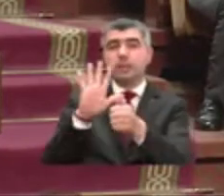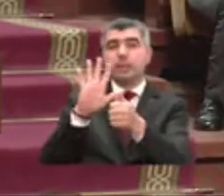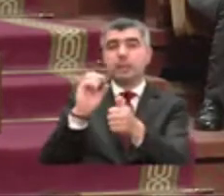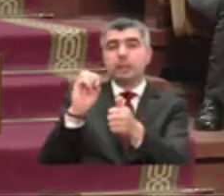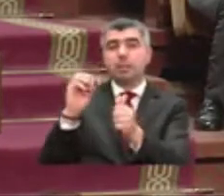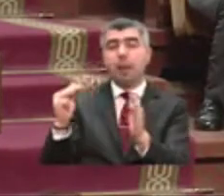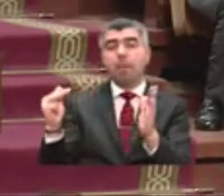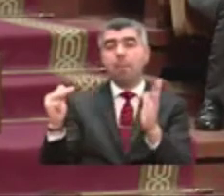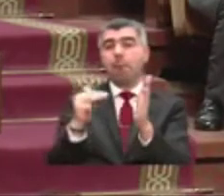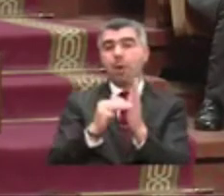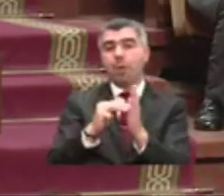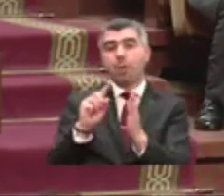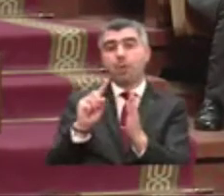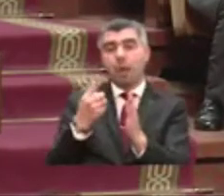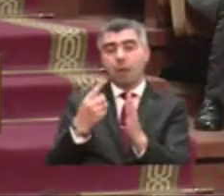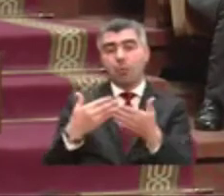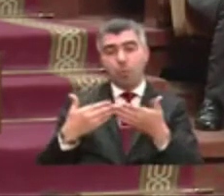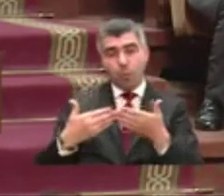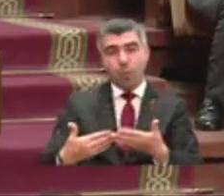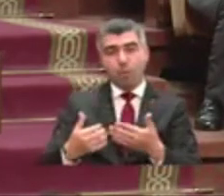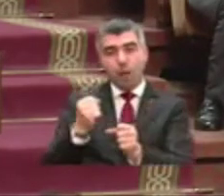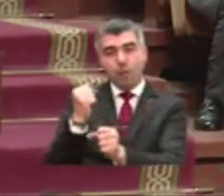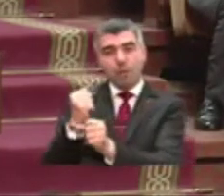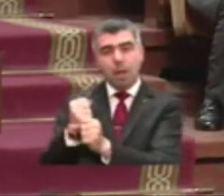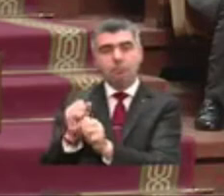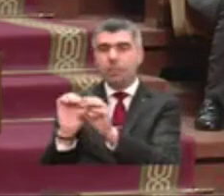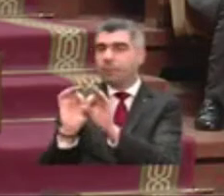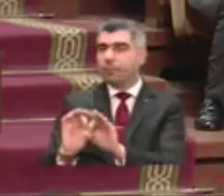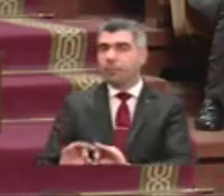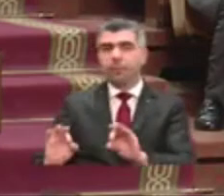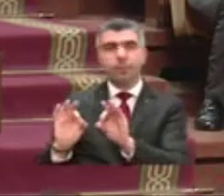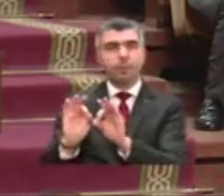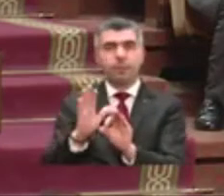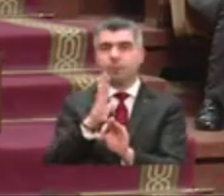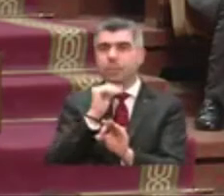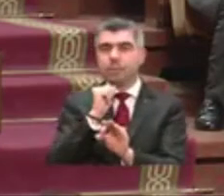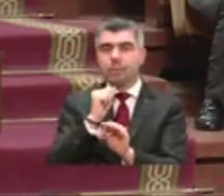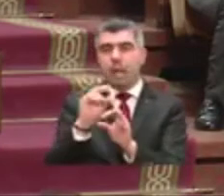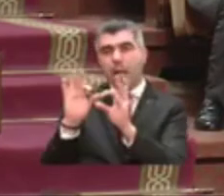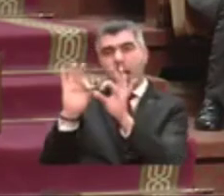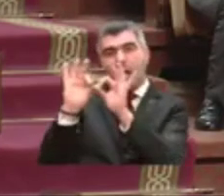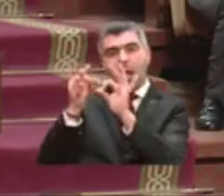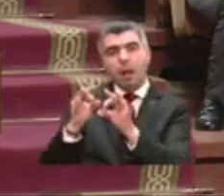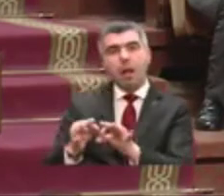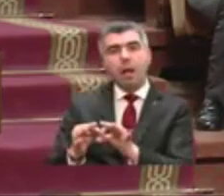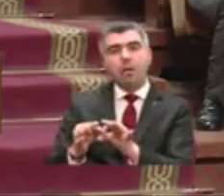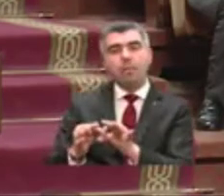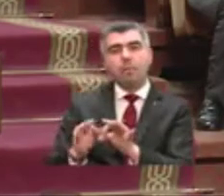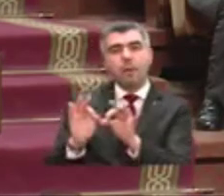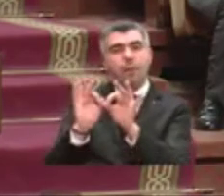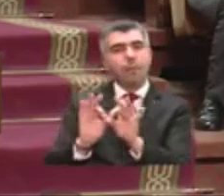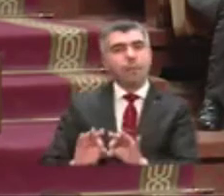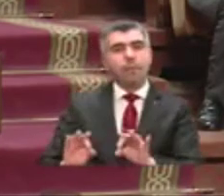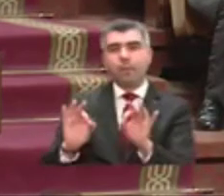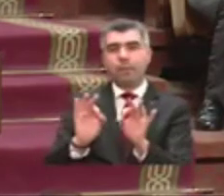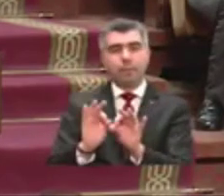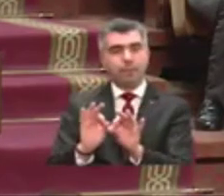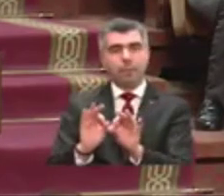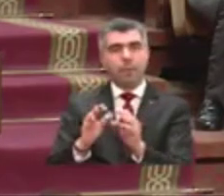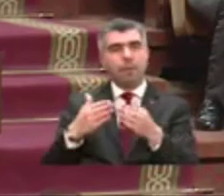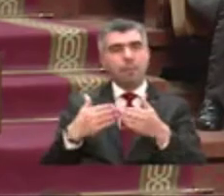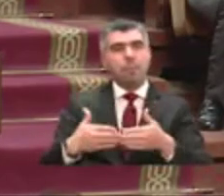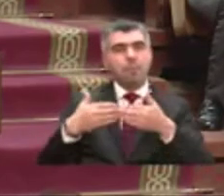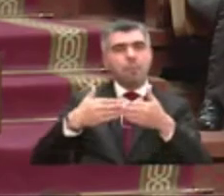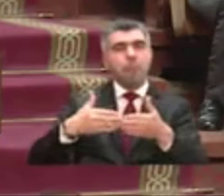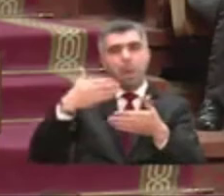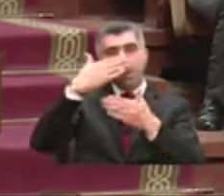درهم هو اليوم غير مشغل وغير مرقم ولا يوجد في قائمة الموانئ